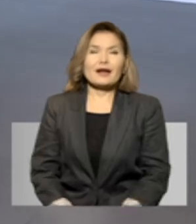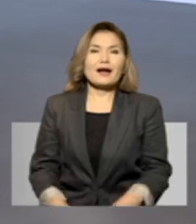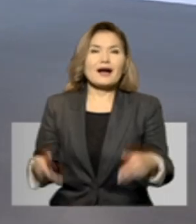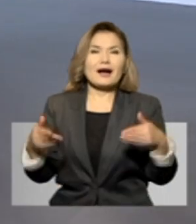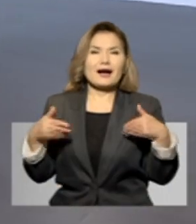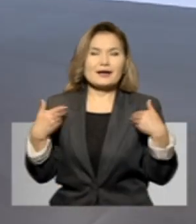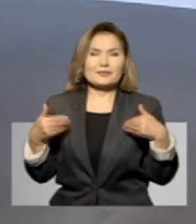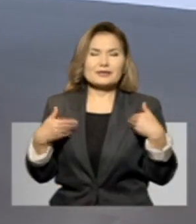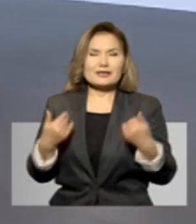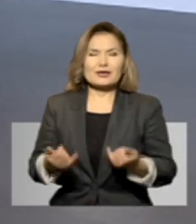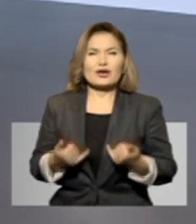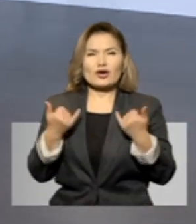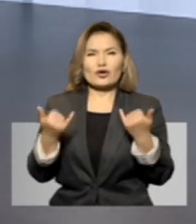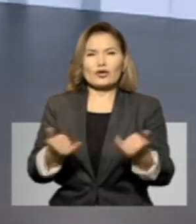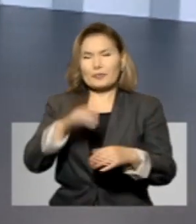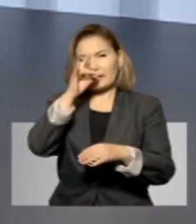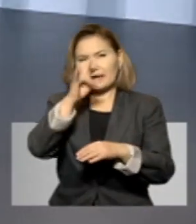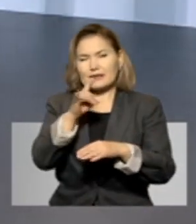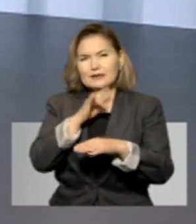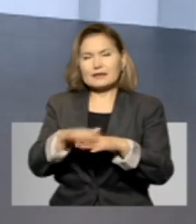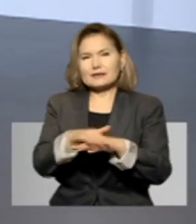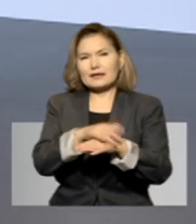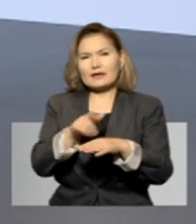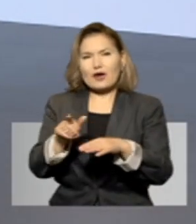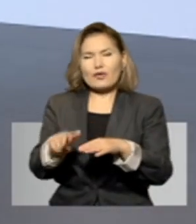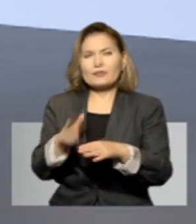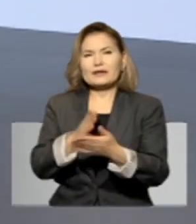Армстар Тхилиферде Аппарат, студия Оксана Лоскутова.